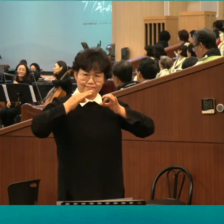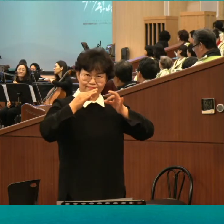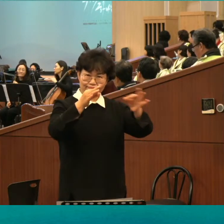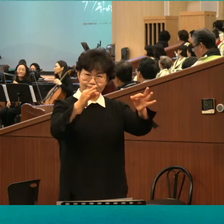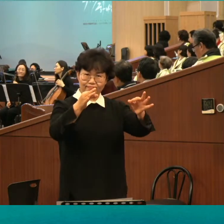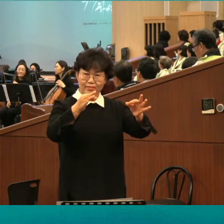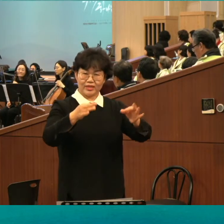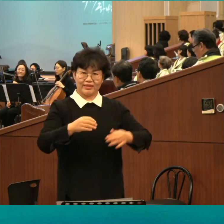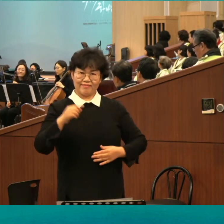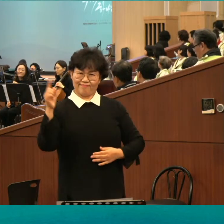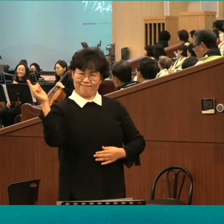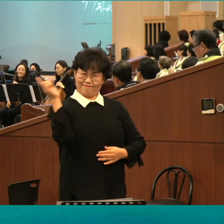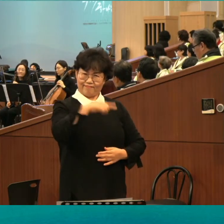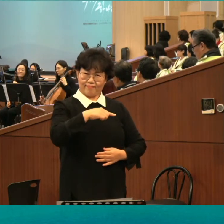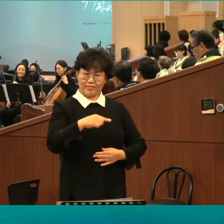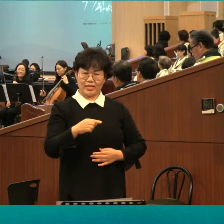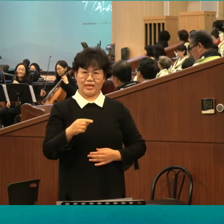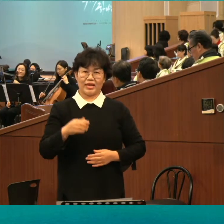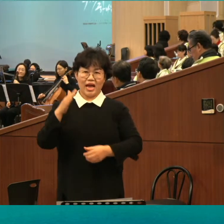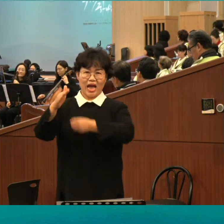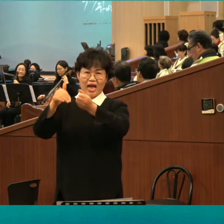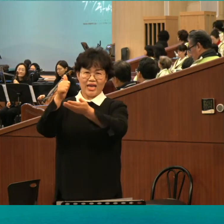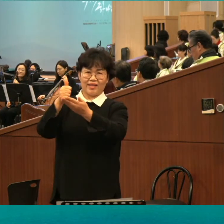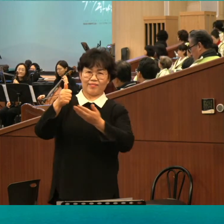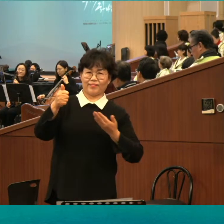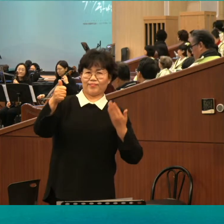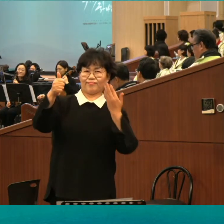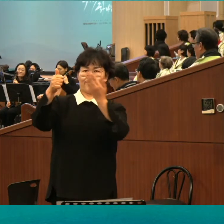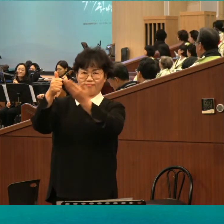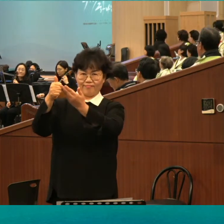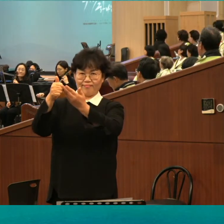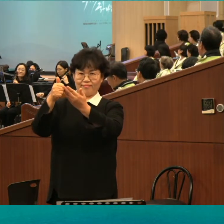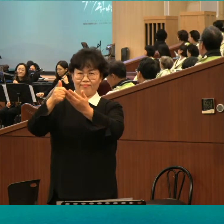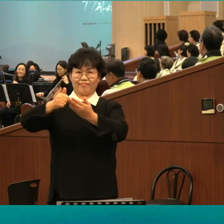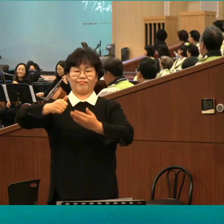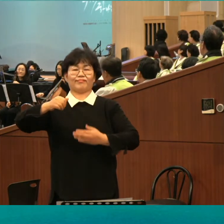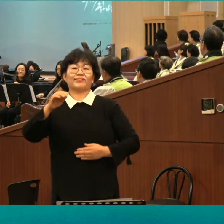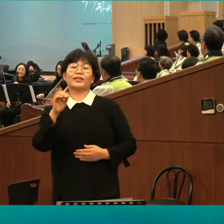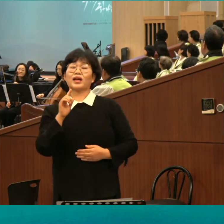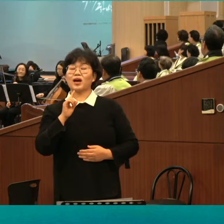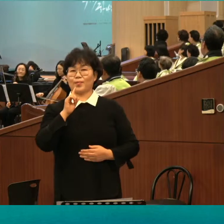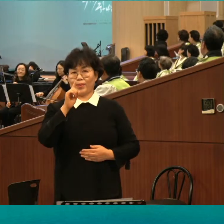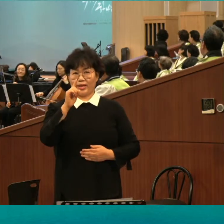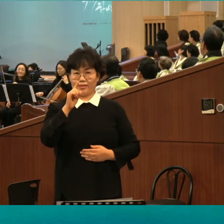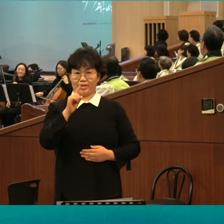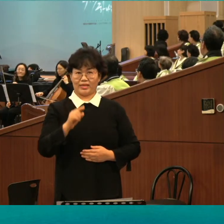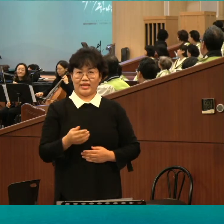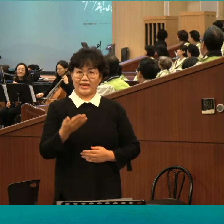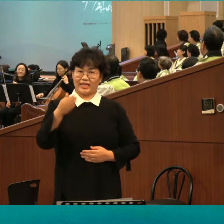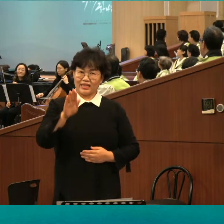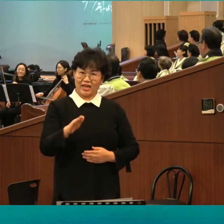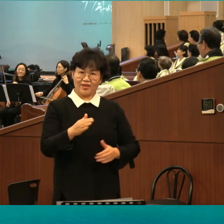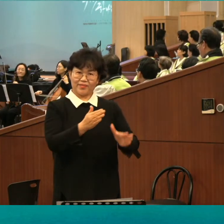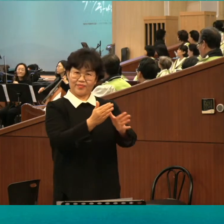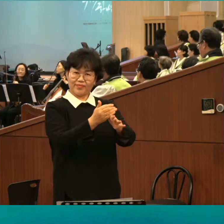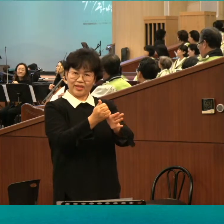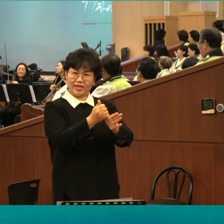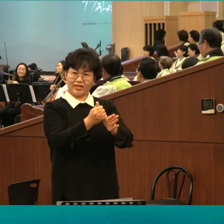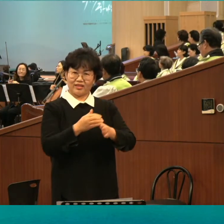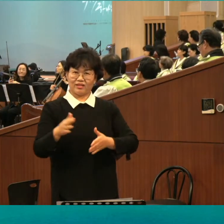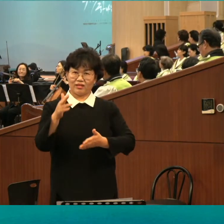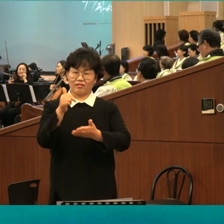그 악독이 내 앞에 상달되었음이니라 하시니라. 그러나